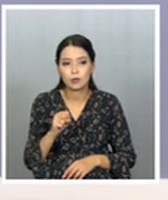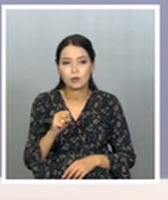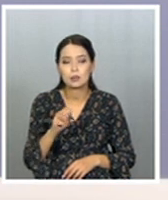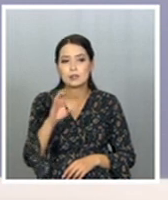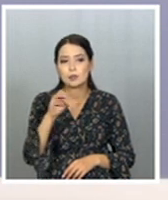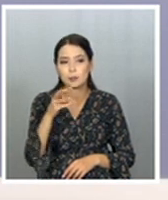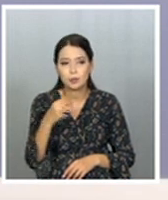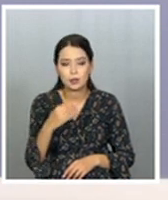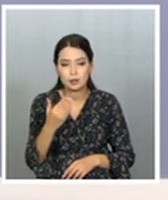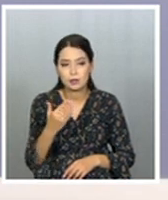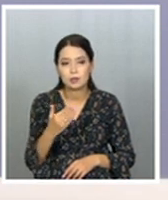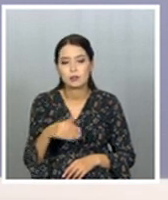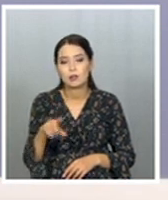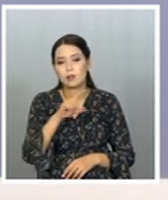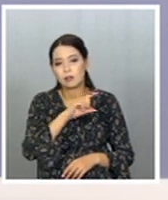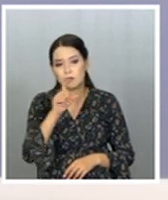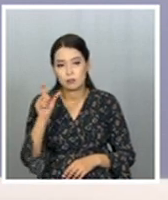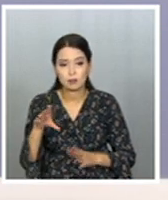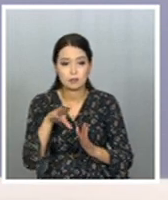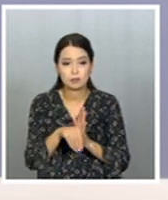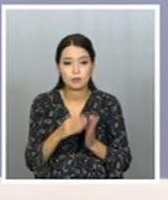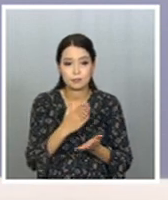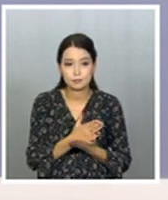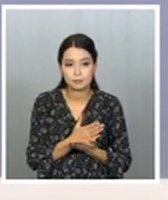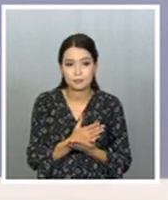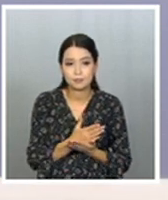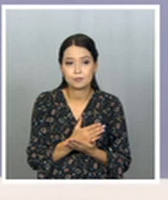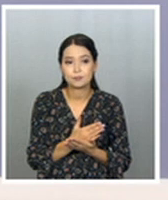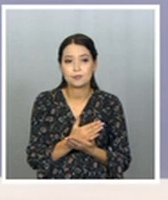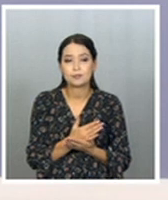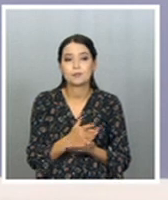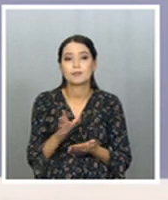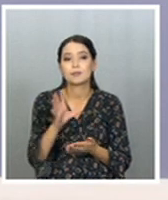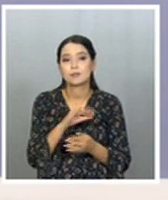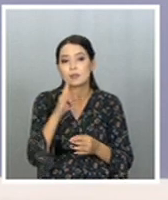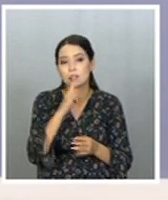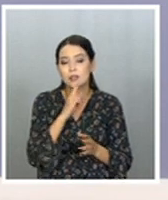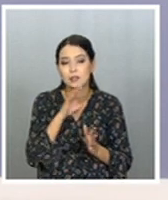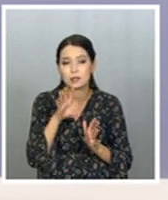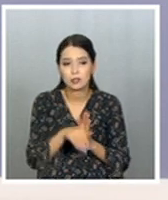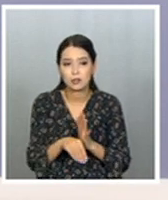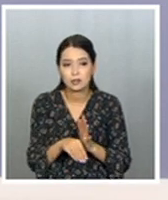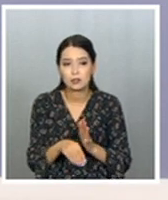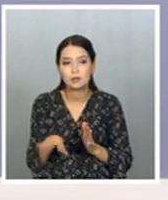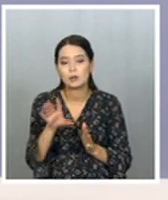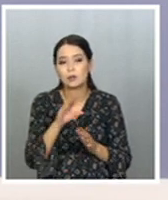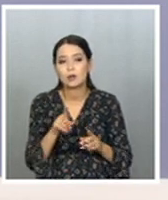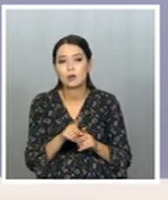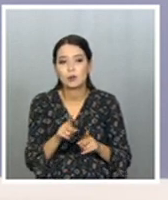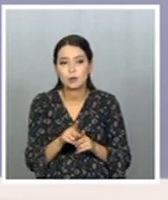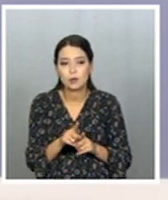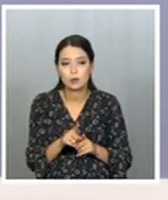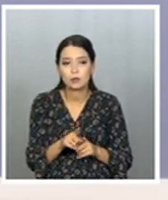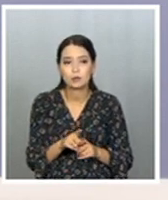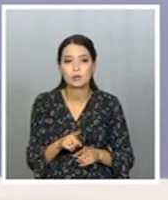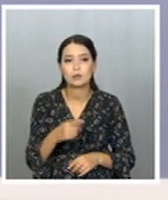Семей губерниясы жатады. Қазревкомның құрамына, ең алғашқы құрамына Песковский, яғни